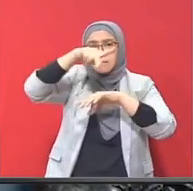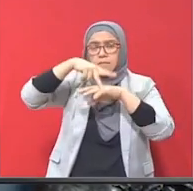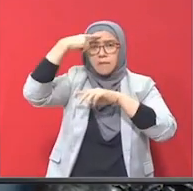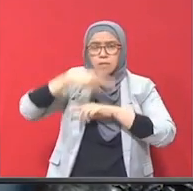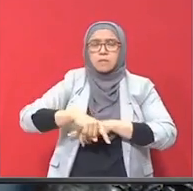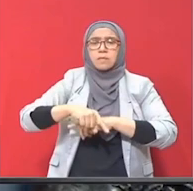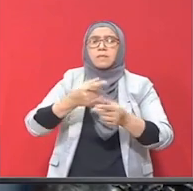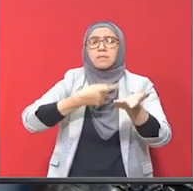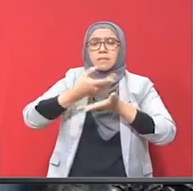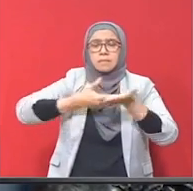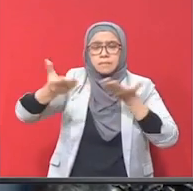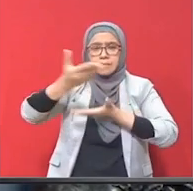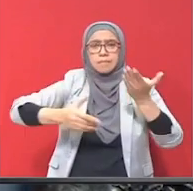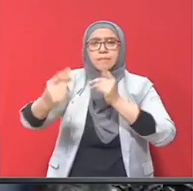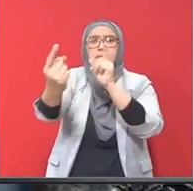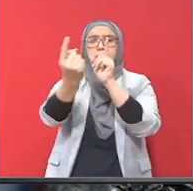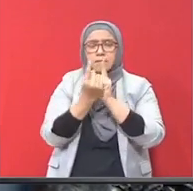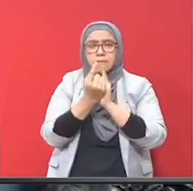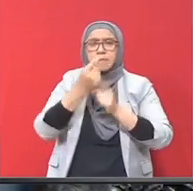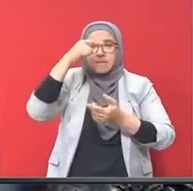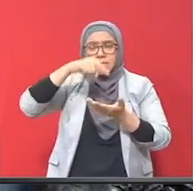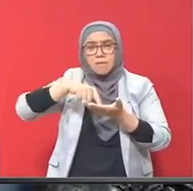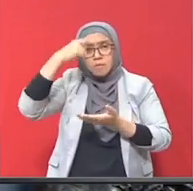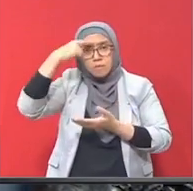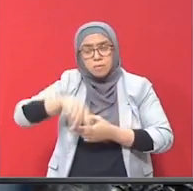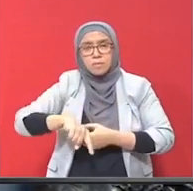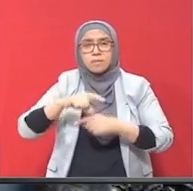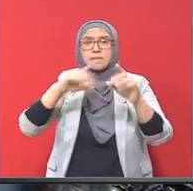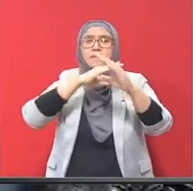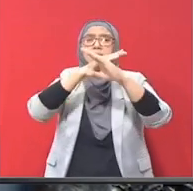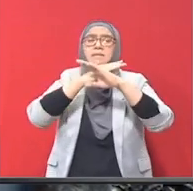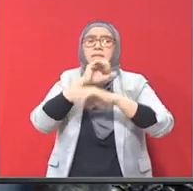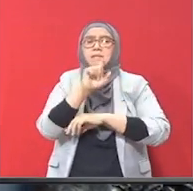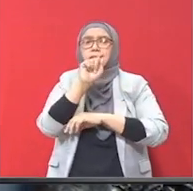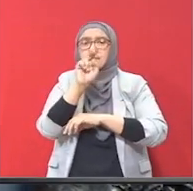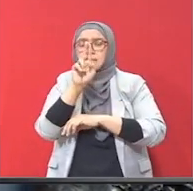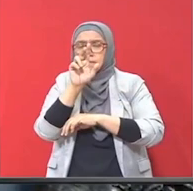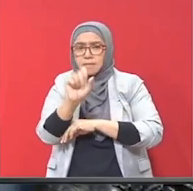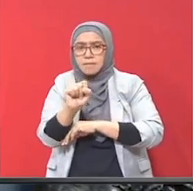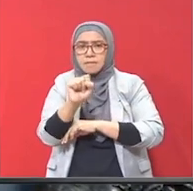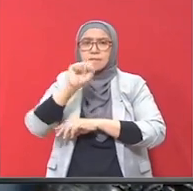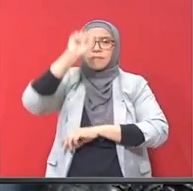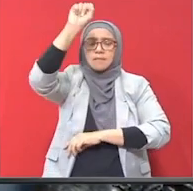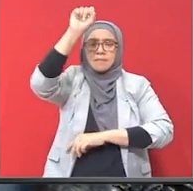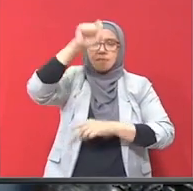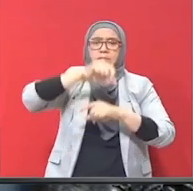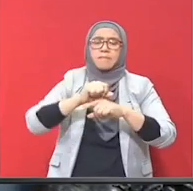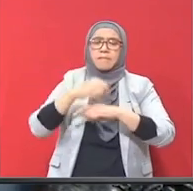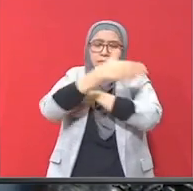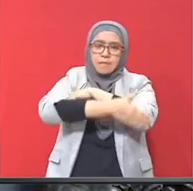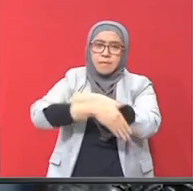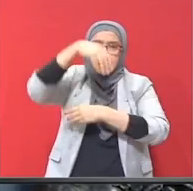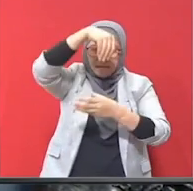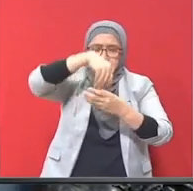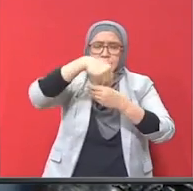untuk menegaskan pendirian Malaysia sebagai dan statusnya sebagai negeri dalam negara Malaysia Kerajaan